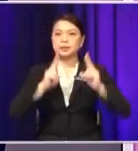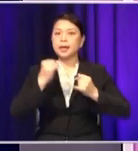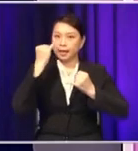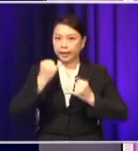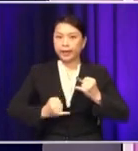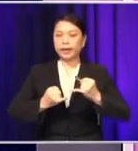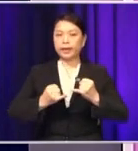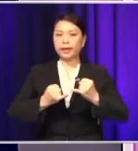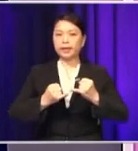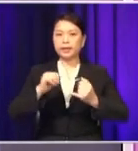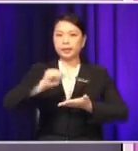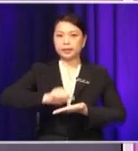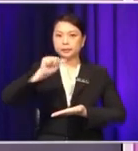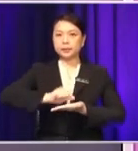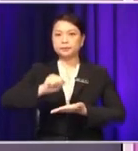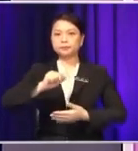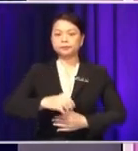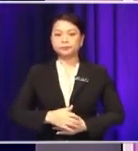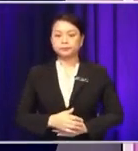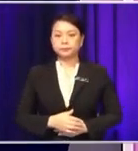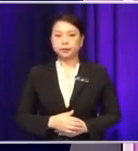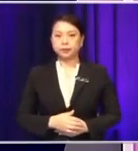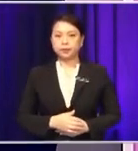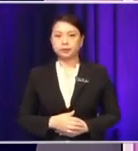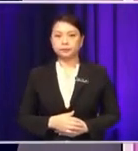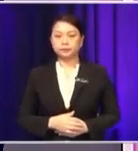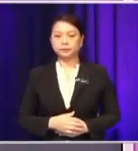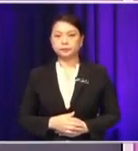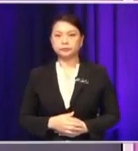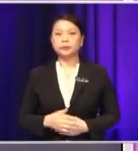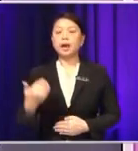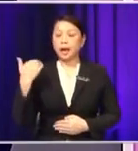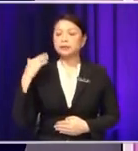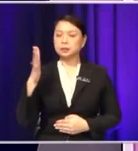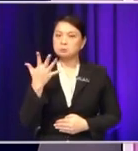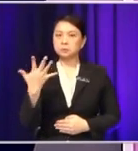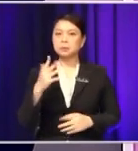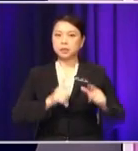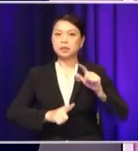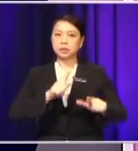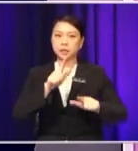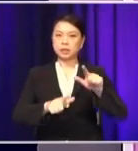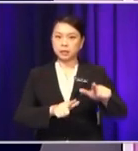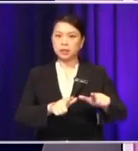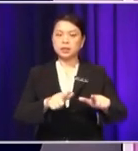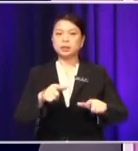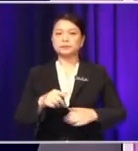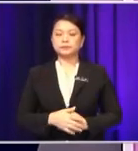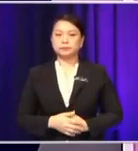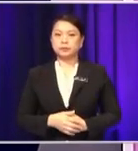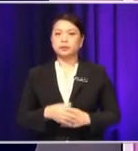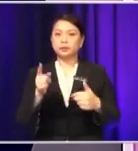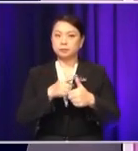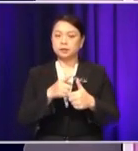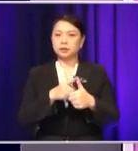ini agak panjang dengan ada 15, kita kata 15 step ataupun langkah-langkahnya. Kita lihat yang pertama dan